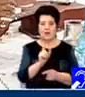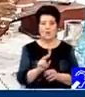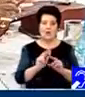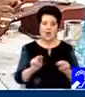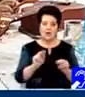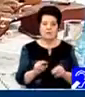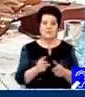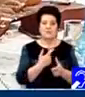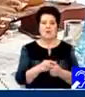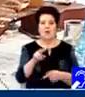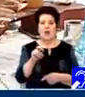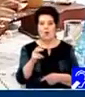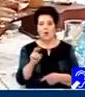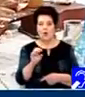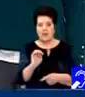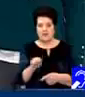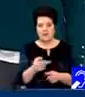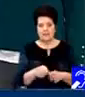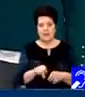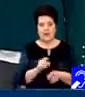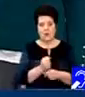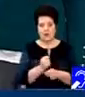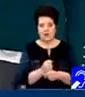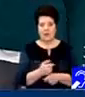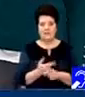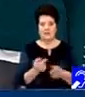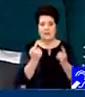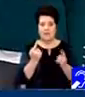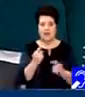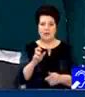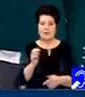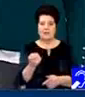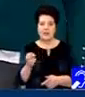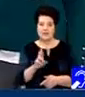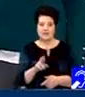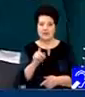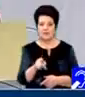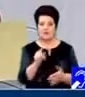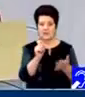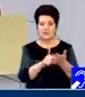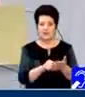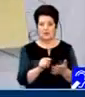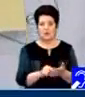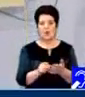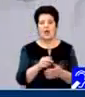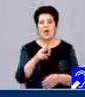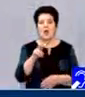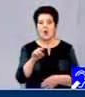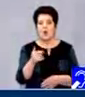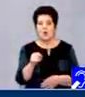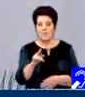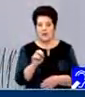logoped care lucrează cu micuții cu probleme de dezvoltare. Metoda provine din Marea Britanie și este pusă în aplicare de educatori, psihologi și logopezi de